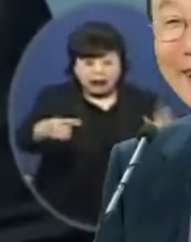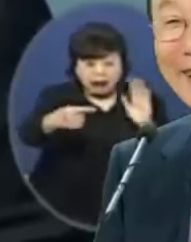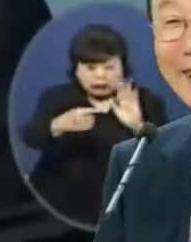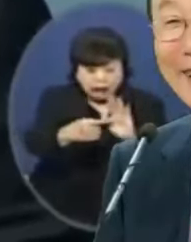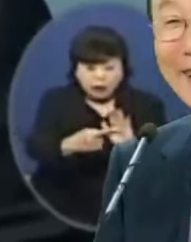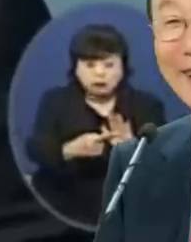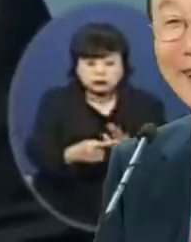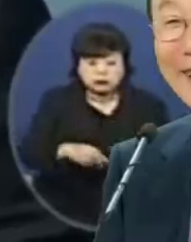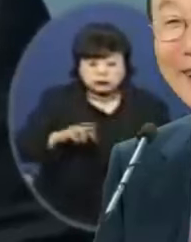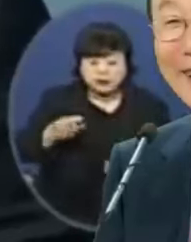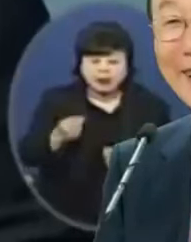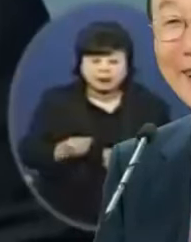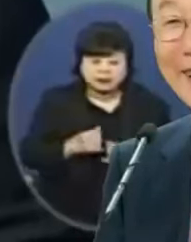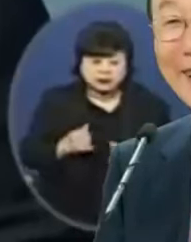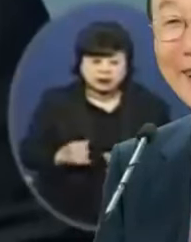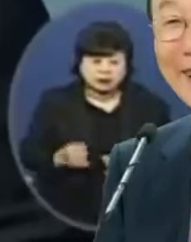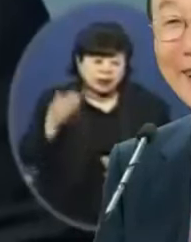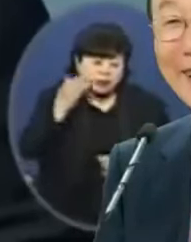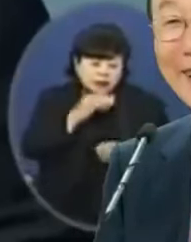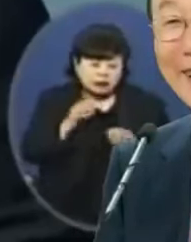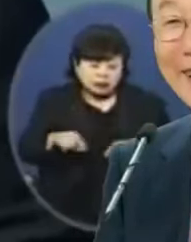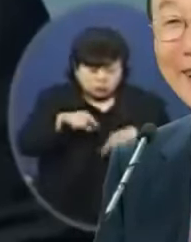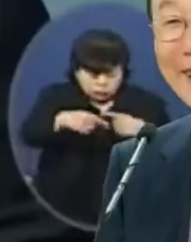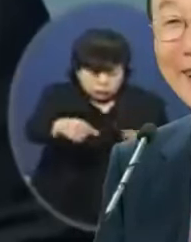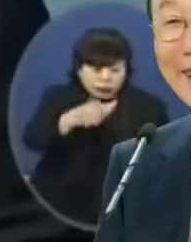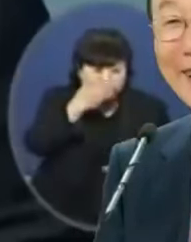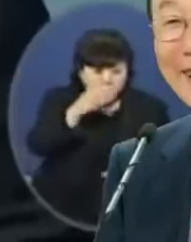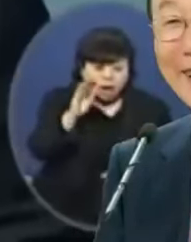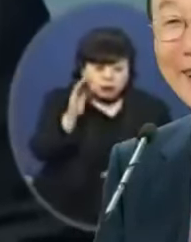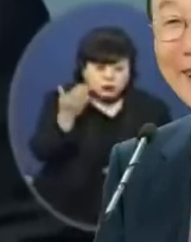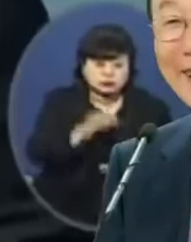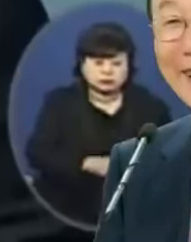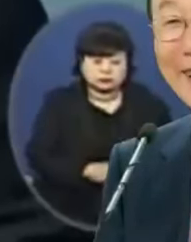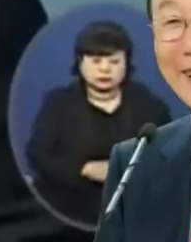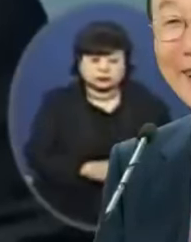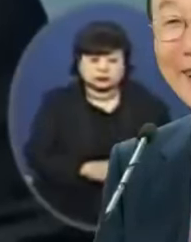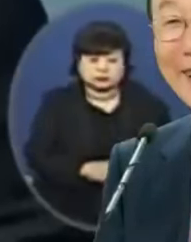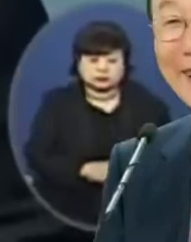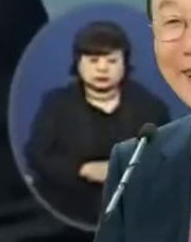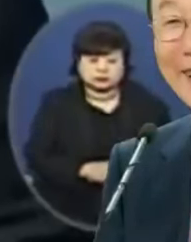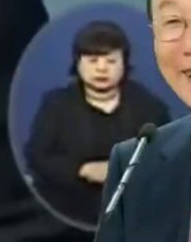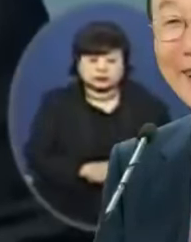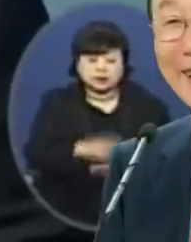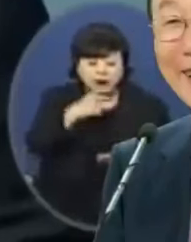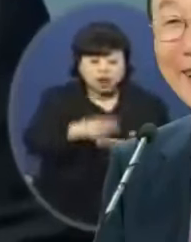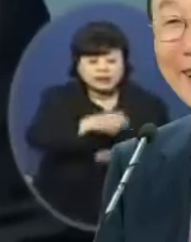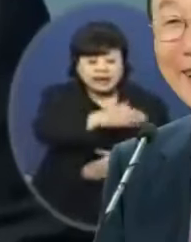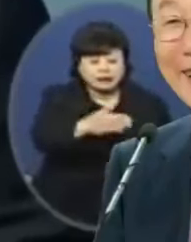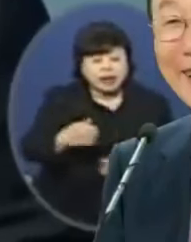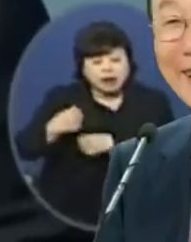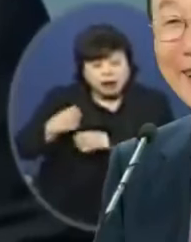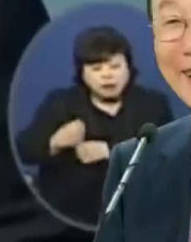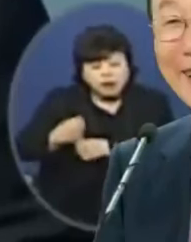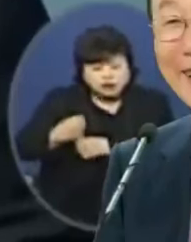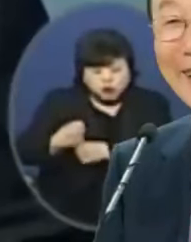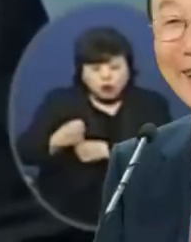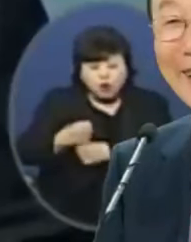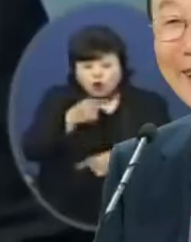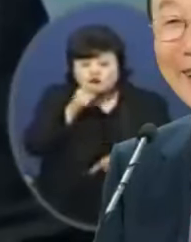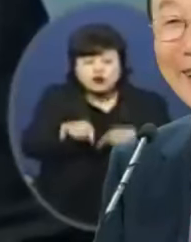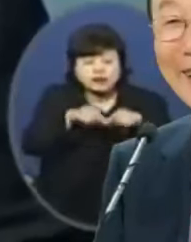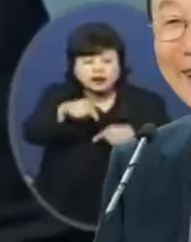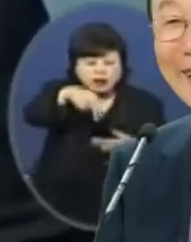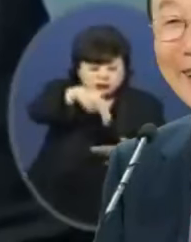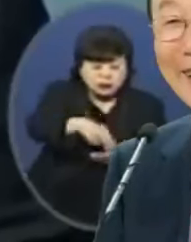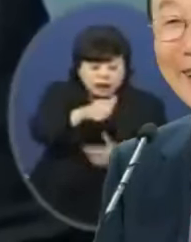300만 백성이 적과 꿀이 흐른 땅으로 들어가게 있은 것입니다. 그 언약궤를 걸머지고 물 속에